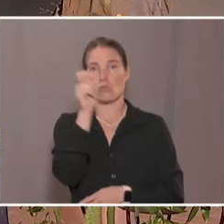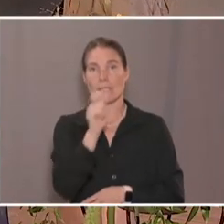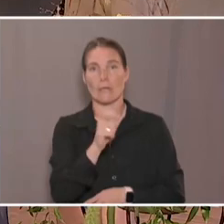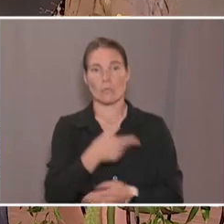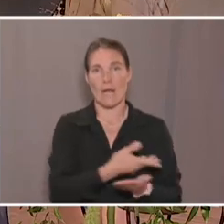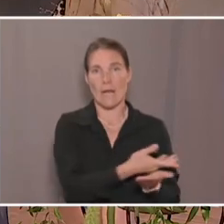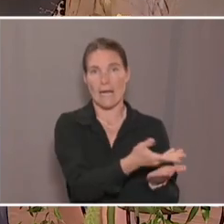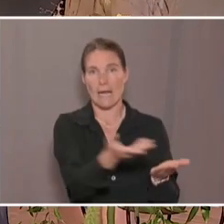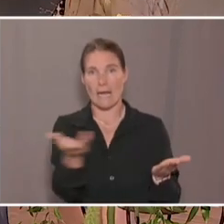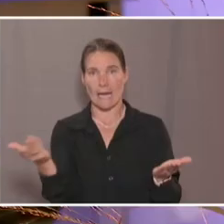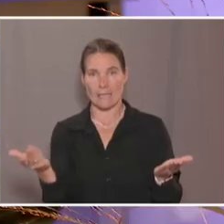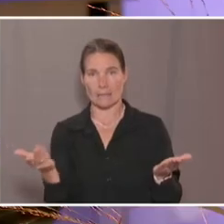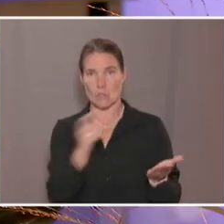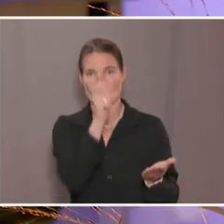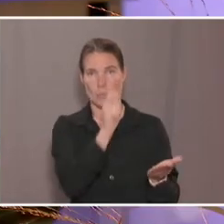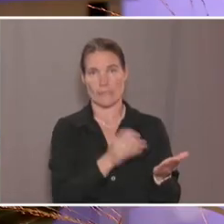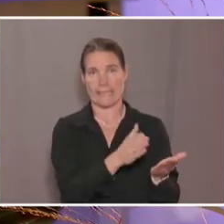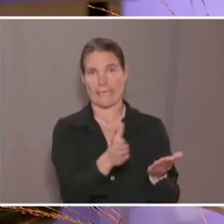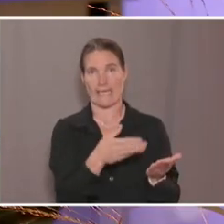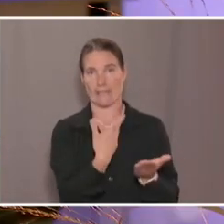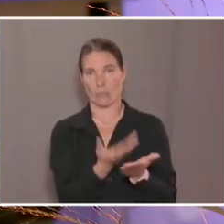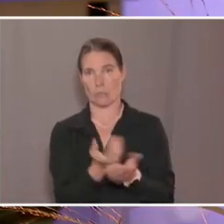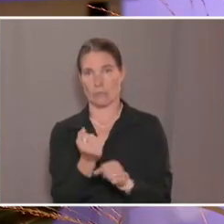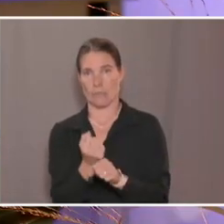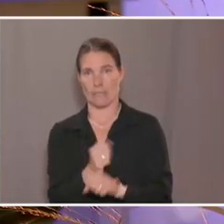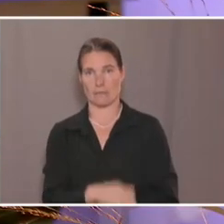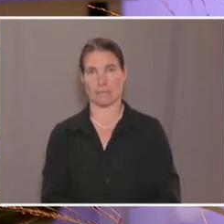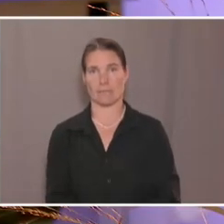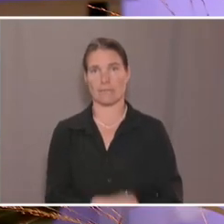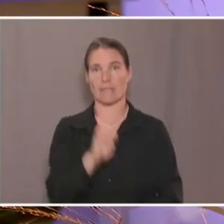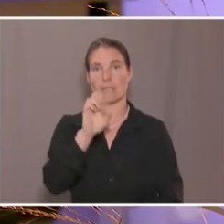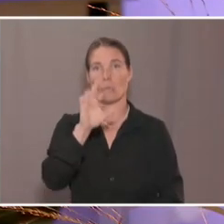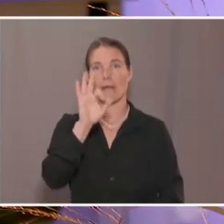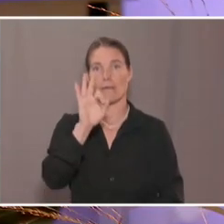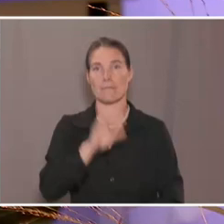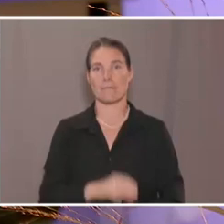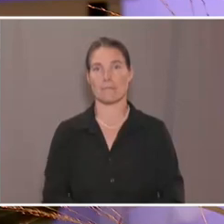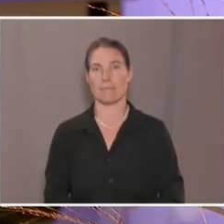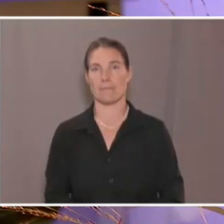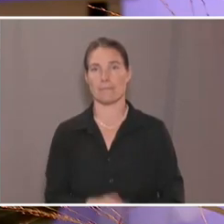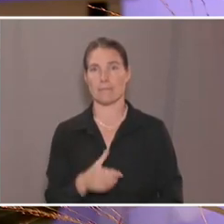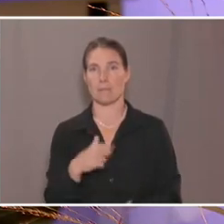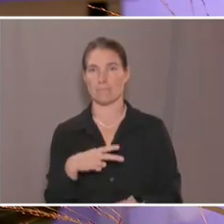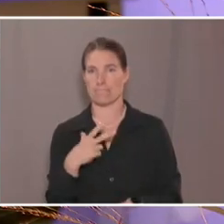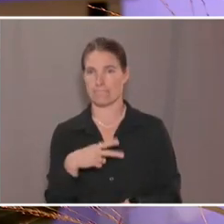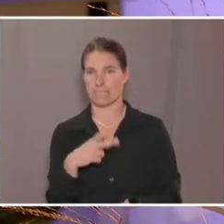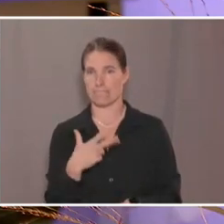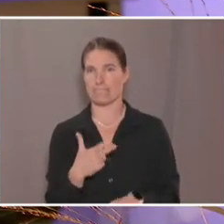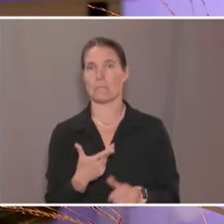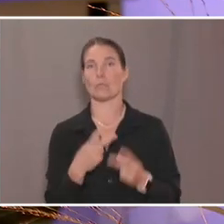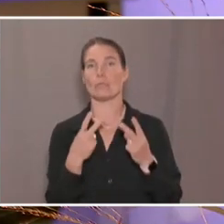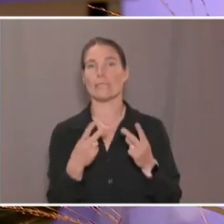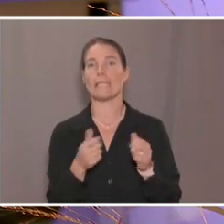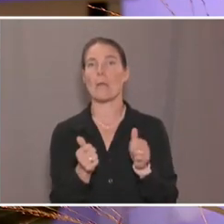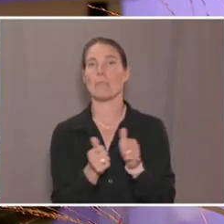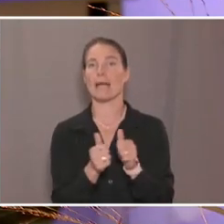Lehrämter angeboten werden. Und dass die EUF da auch stets am Puls der Zeit ist und auch ein wichtiger